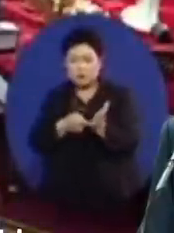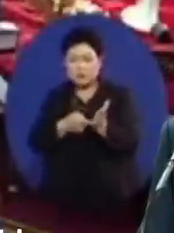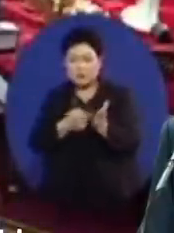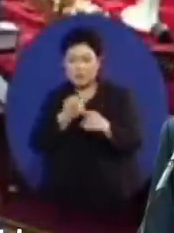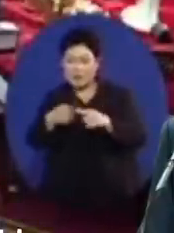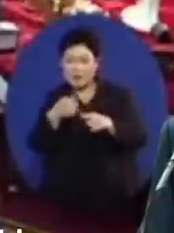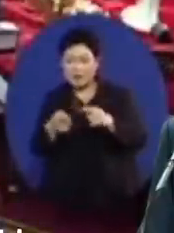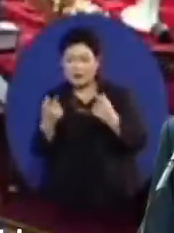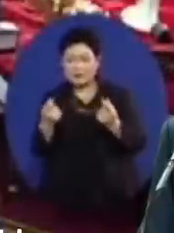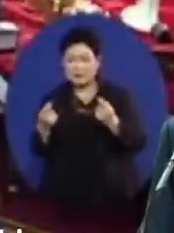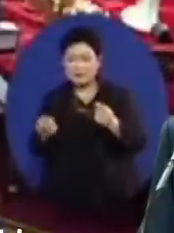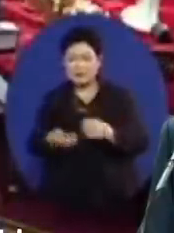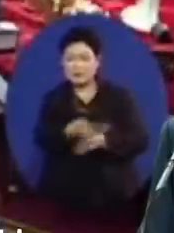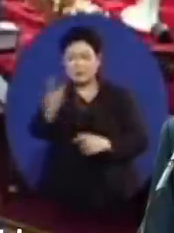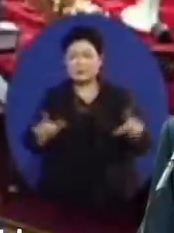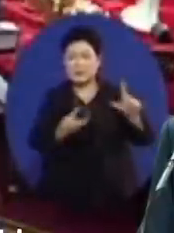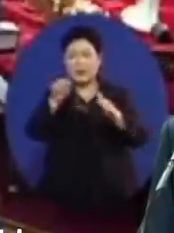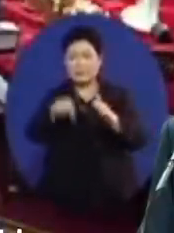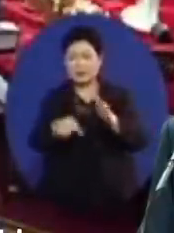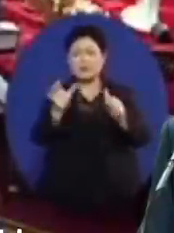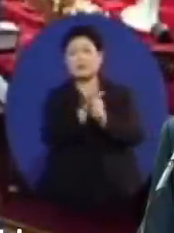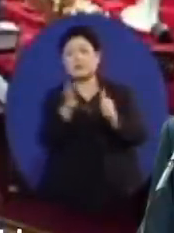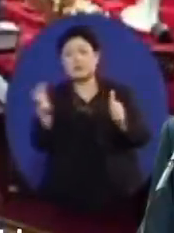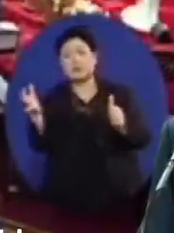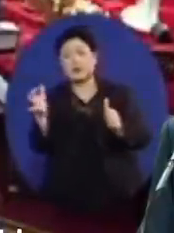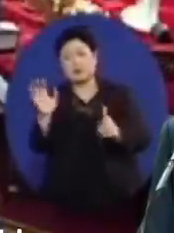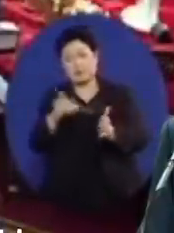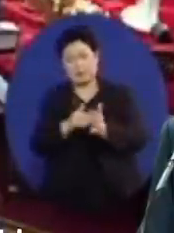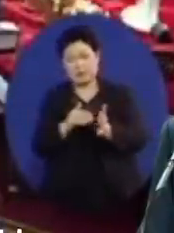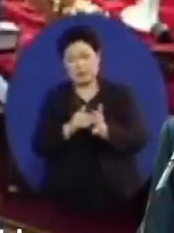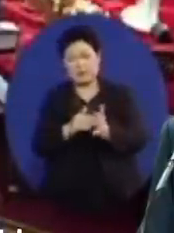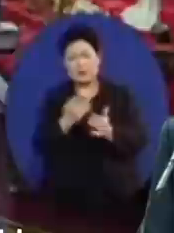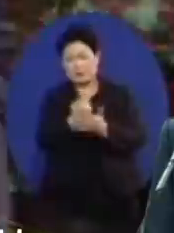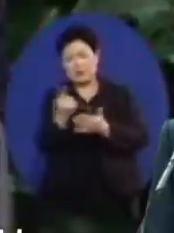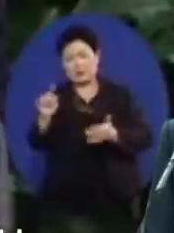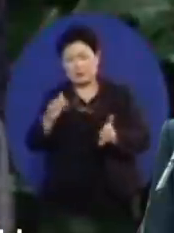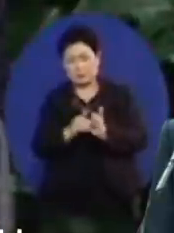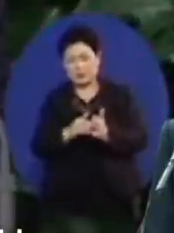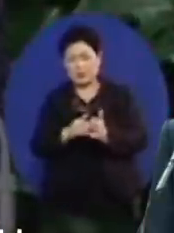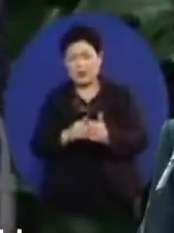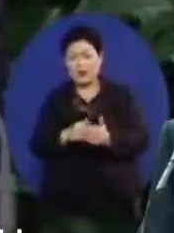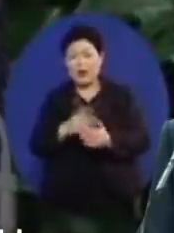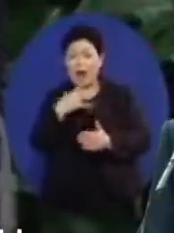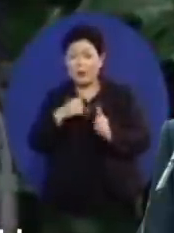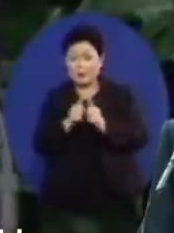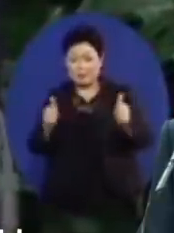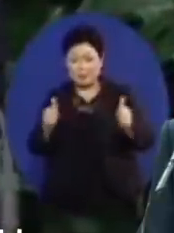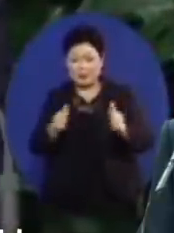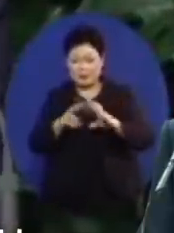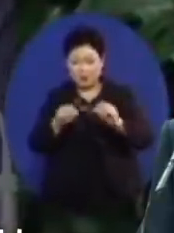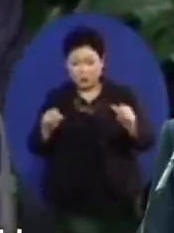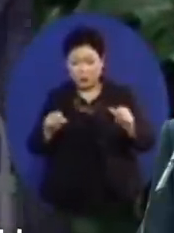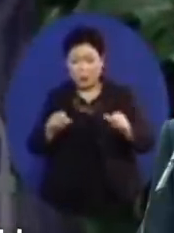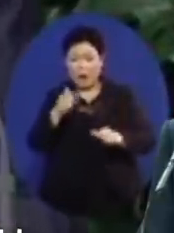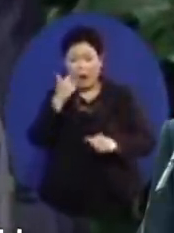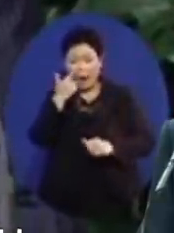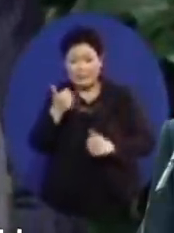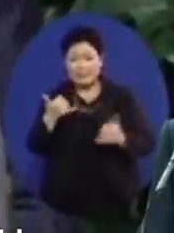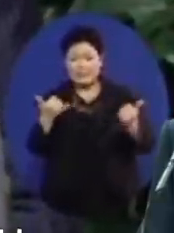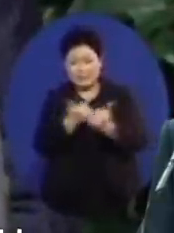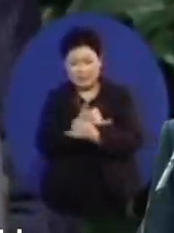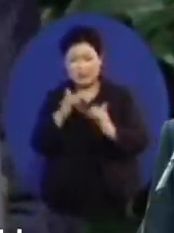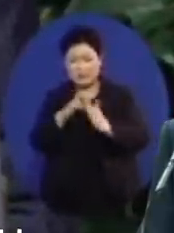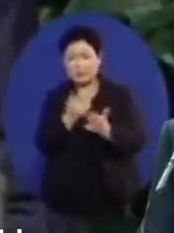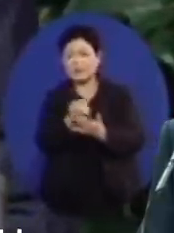칼로서 여러분의 삶 속에 다가오게 되는 것입니다. 하나님이 아브라함에게 내 전토 친척 아비 집을 떠나라. 인생을